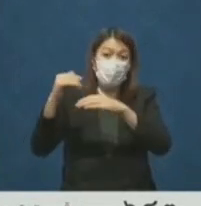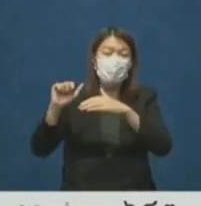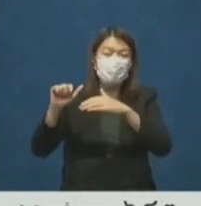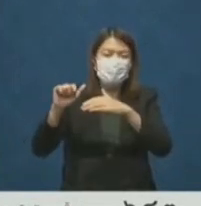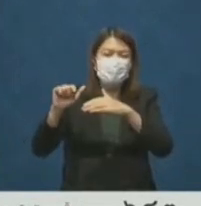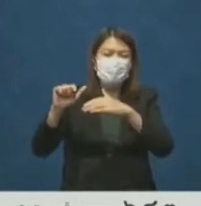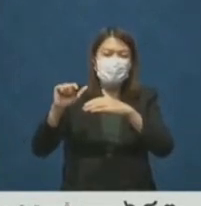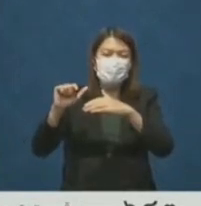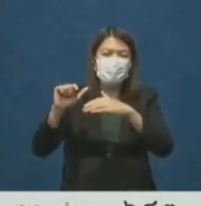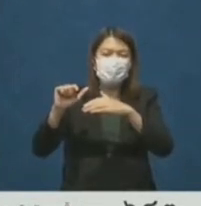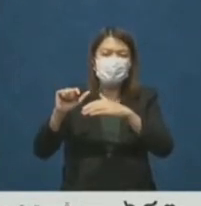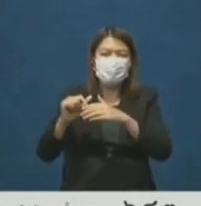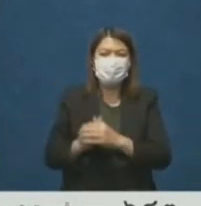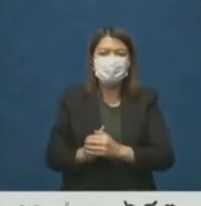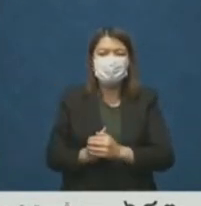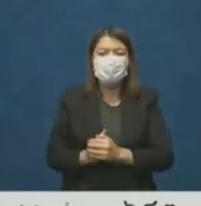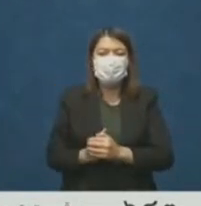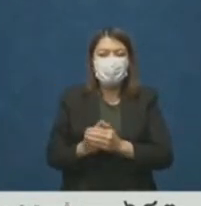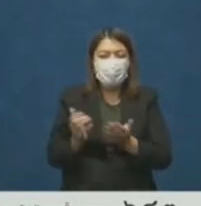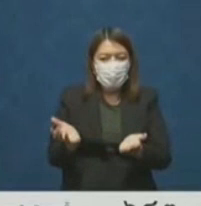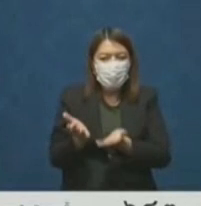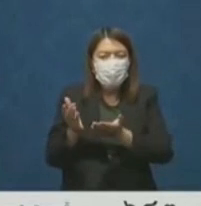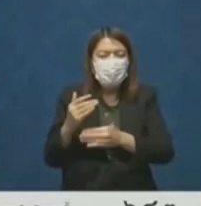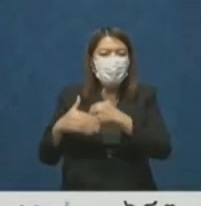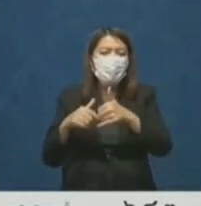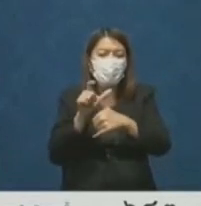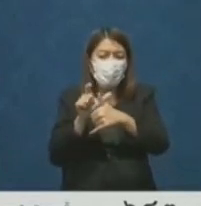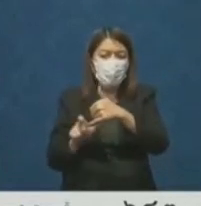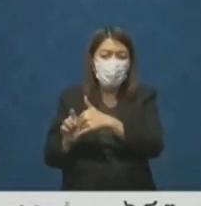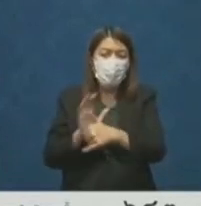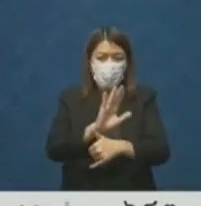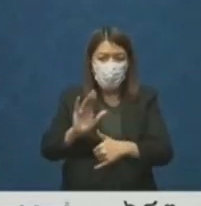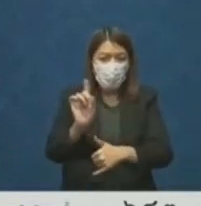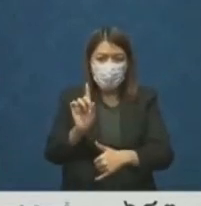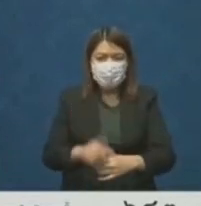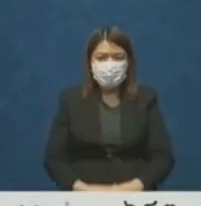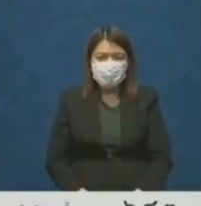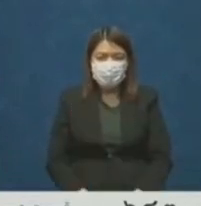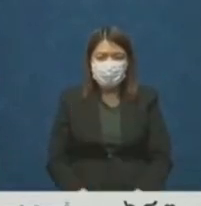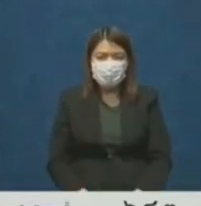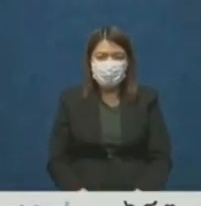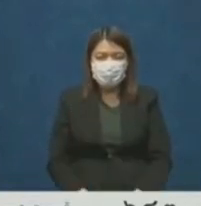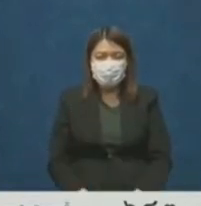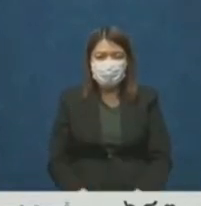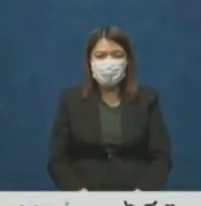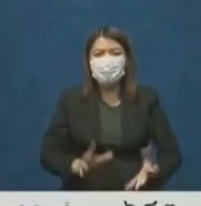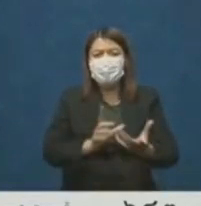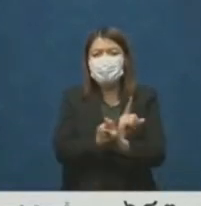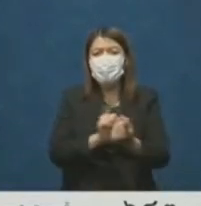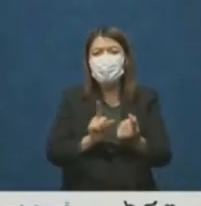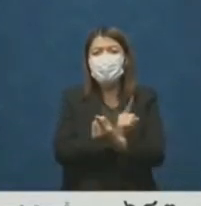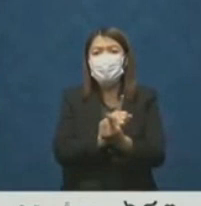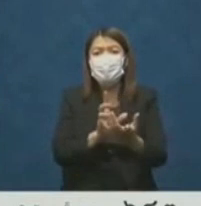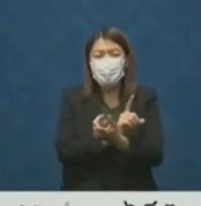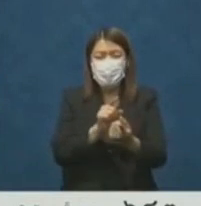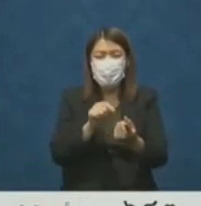นาให้เขาได้มีศักยภาพในตัวตนของเขาอย่างไรบ้างครับสัง